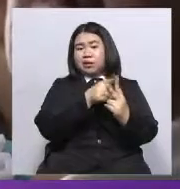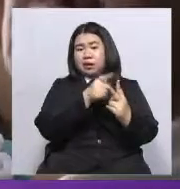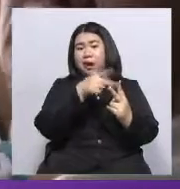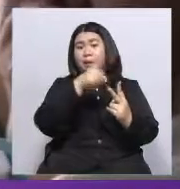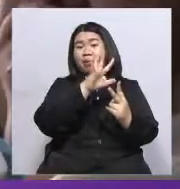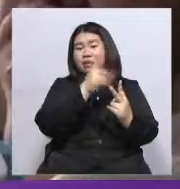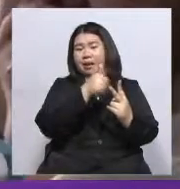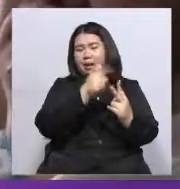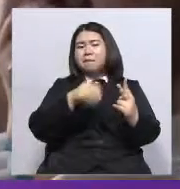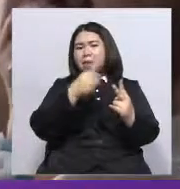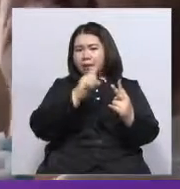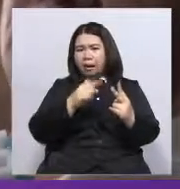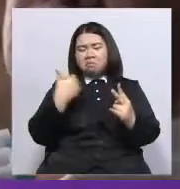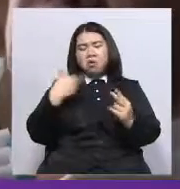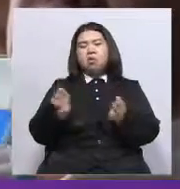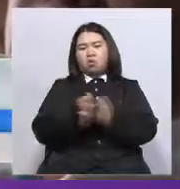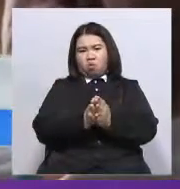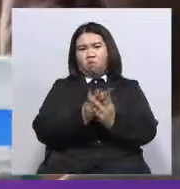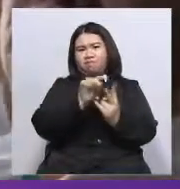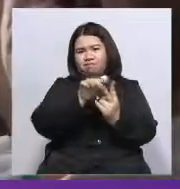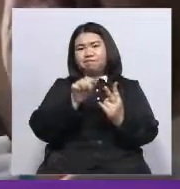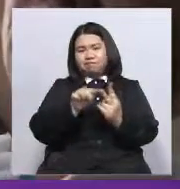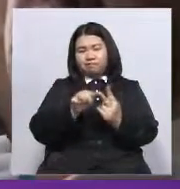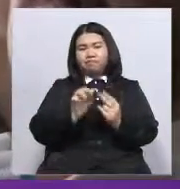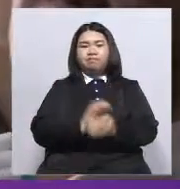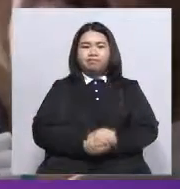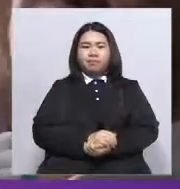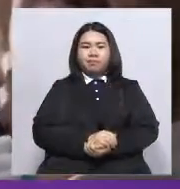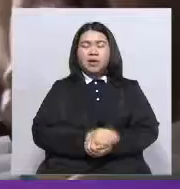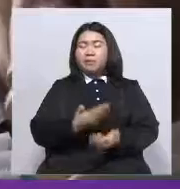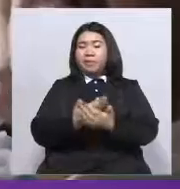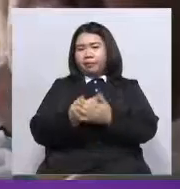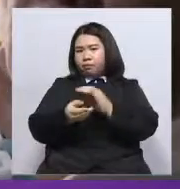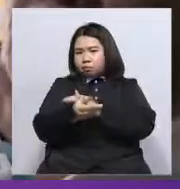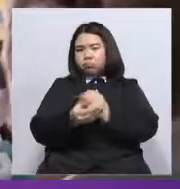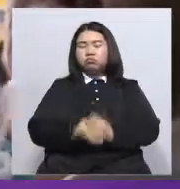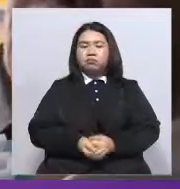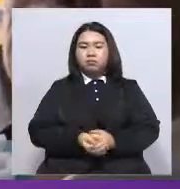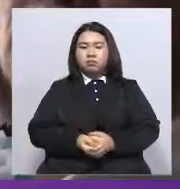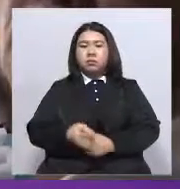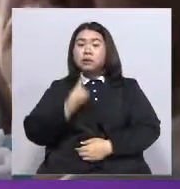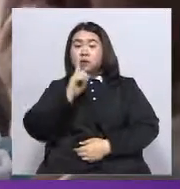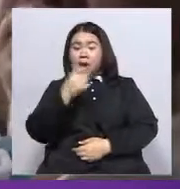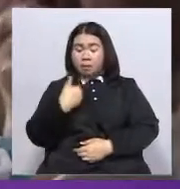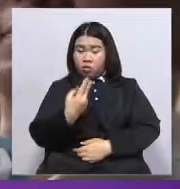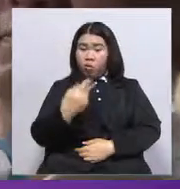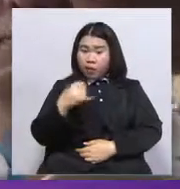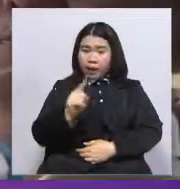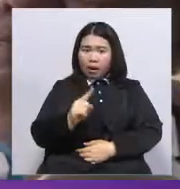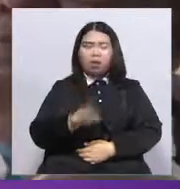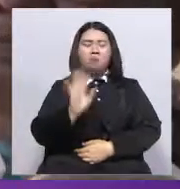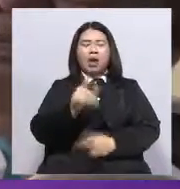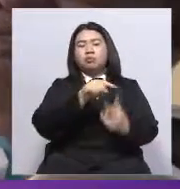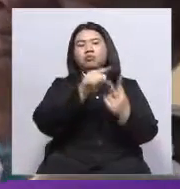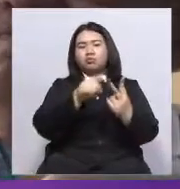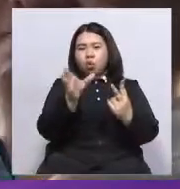จ้งข้อหาเพิ่มเติมเรื่องการร่วมกันนะฮะให้ตินบน โดน2ข้อหาหรือว่า ข้อหาเดียวฮะร่วมกัน